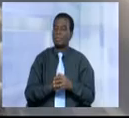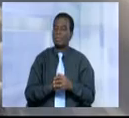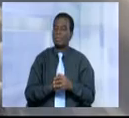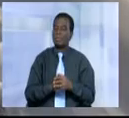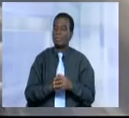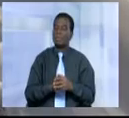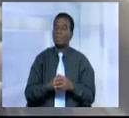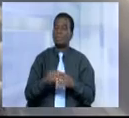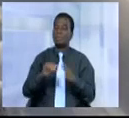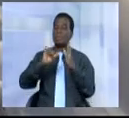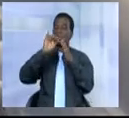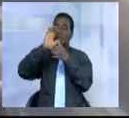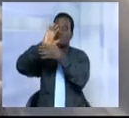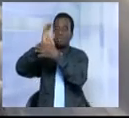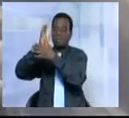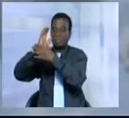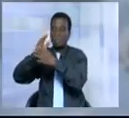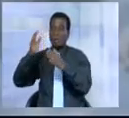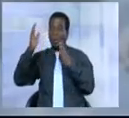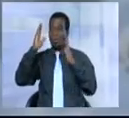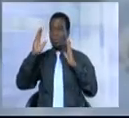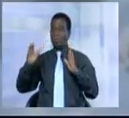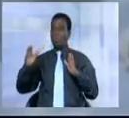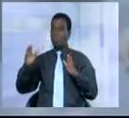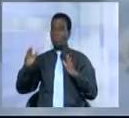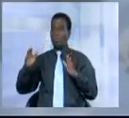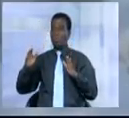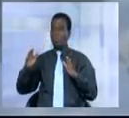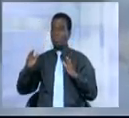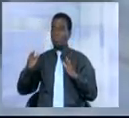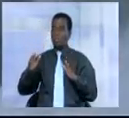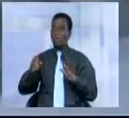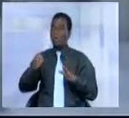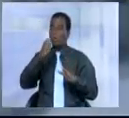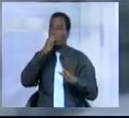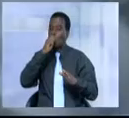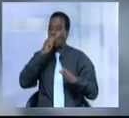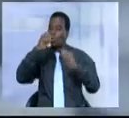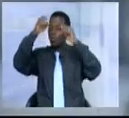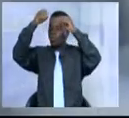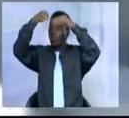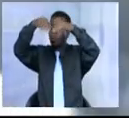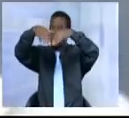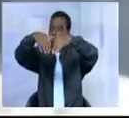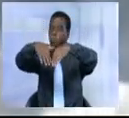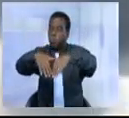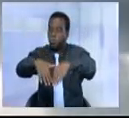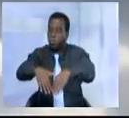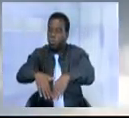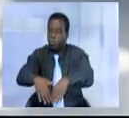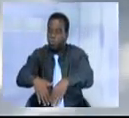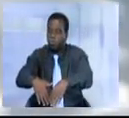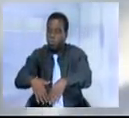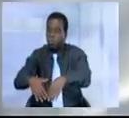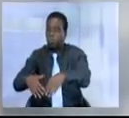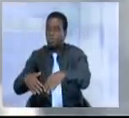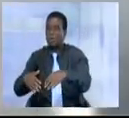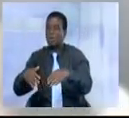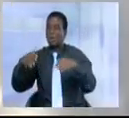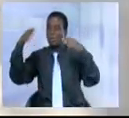Des images à couper le souffle. Les chutes du Niagara figées, victimes de la vague de froid qui s'est abattue au nord